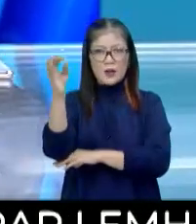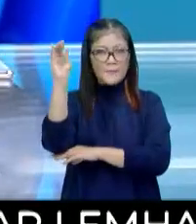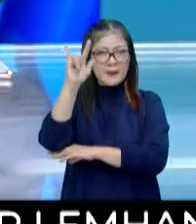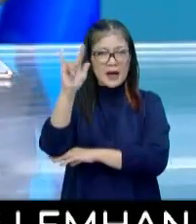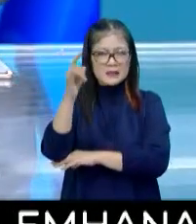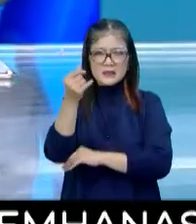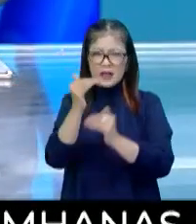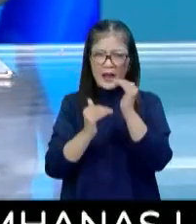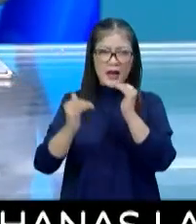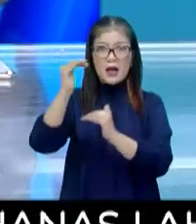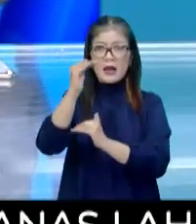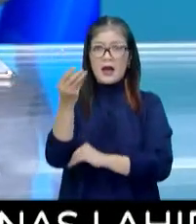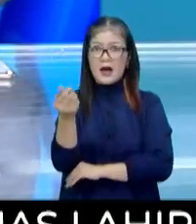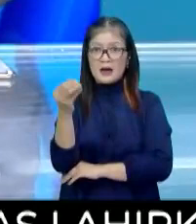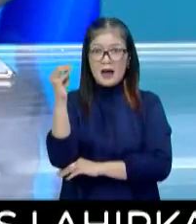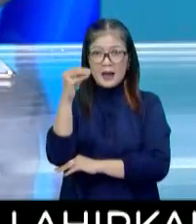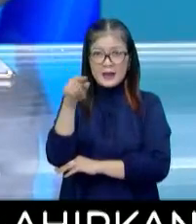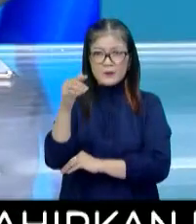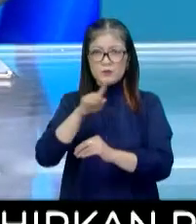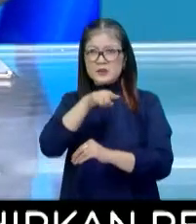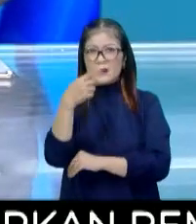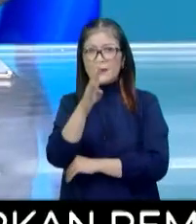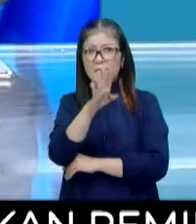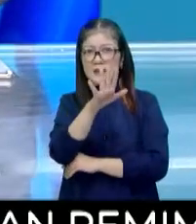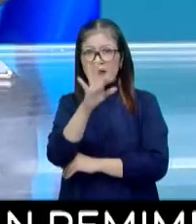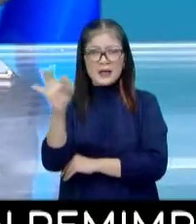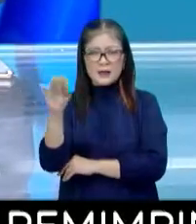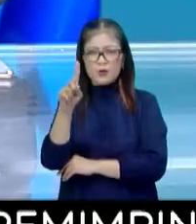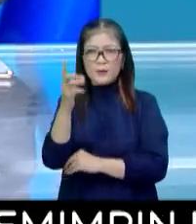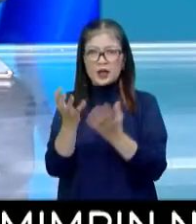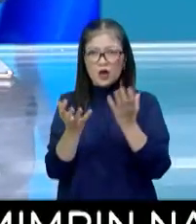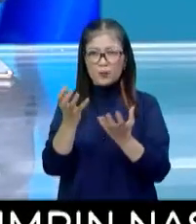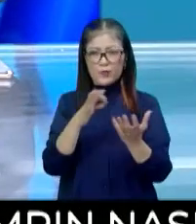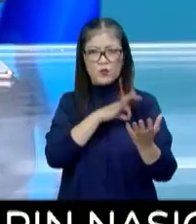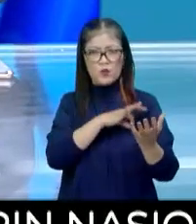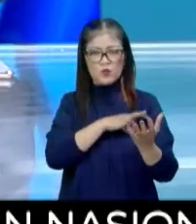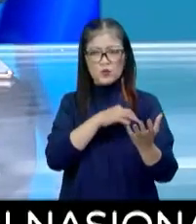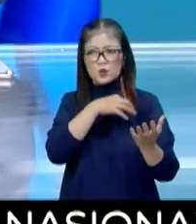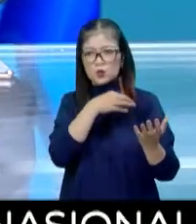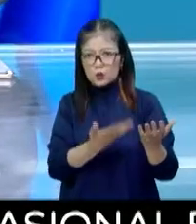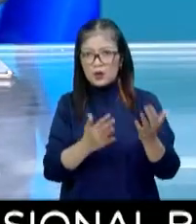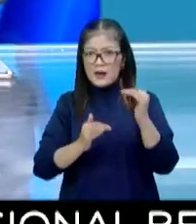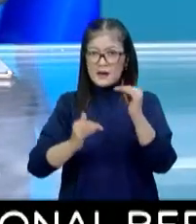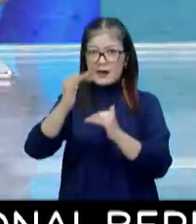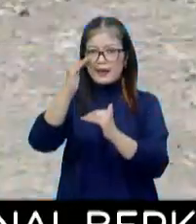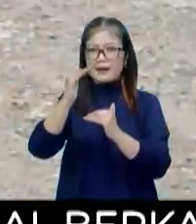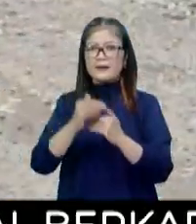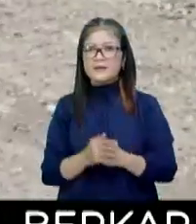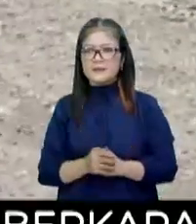mencapai Rp45.000 per kilogram, sehingga membuat omset para pedagang turun hingga 50%.